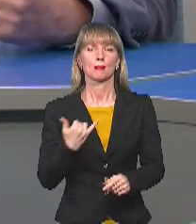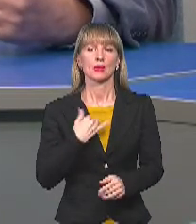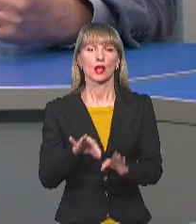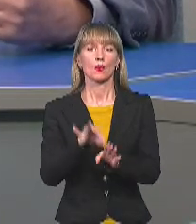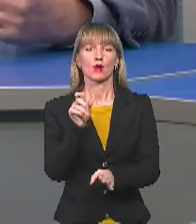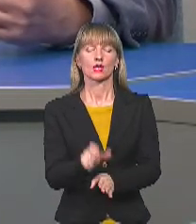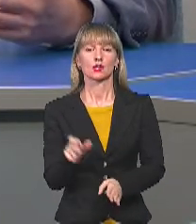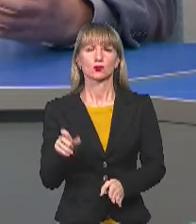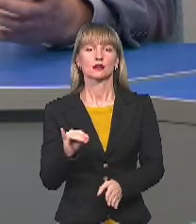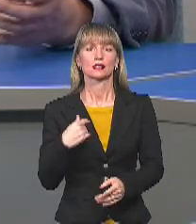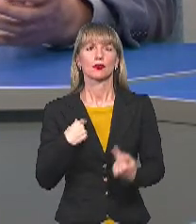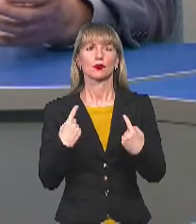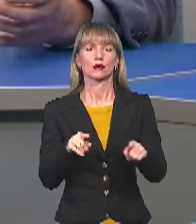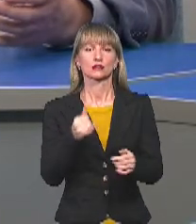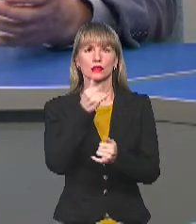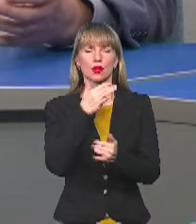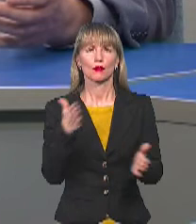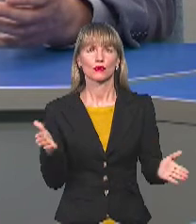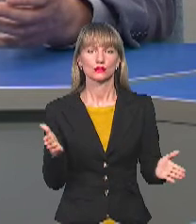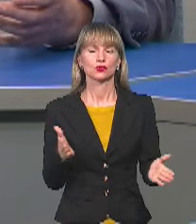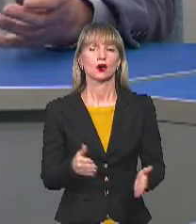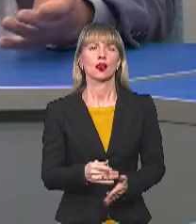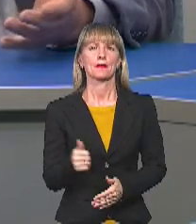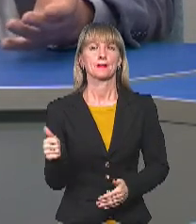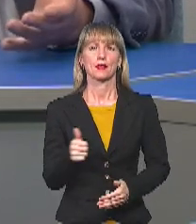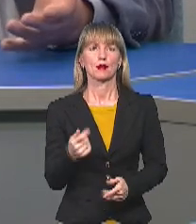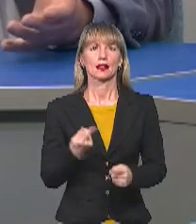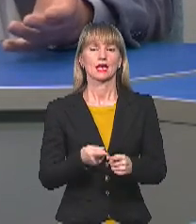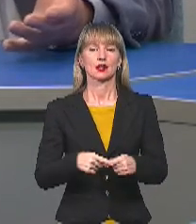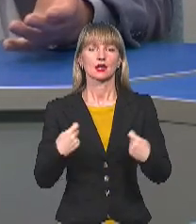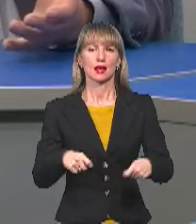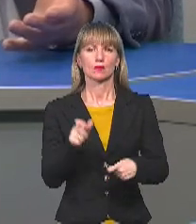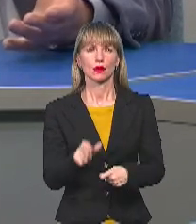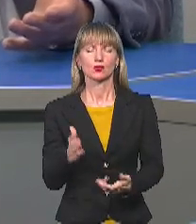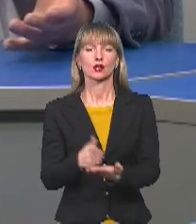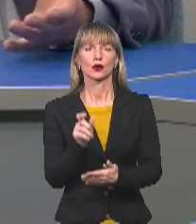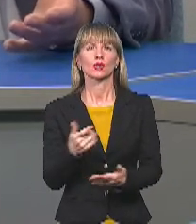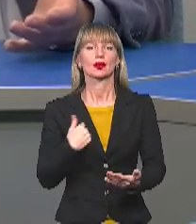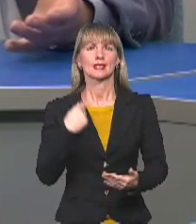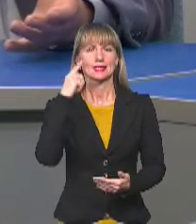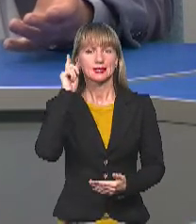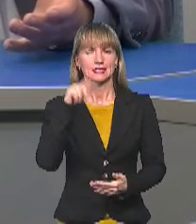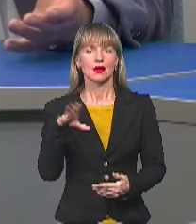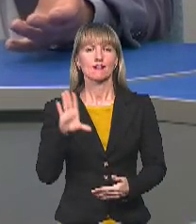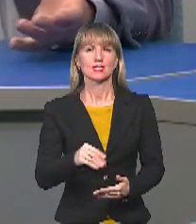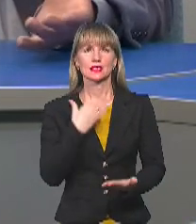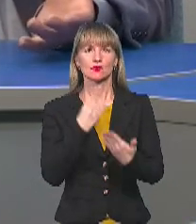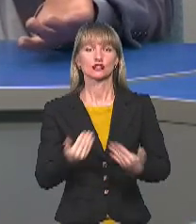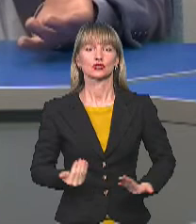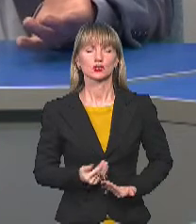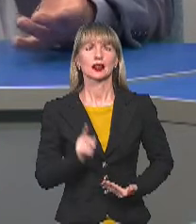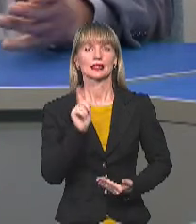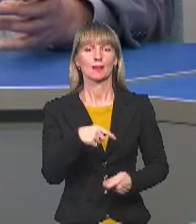обрали люди, і я по-іншому не можу. По-перше, на цьому ярмарку є люди, яких я знаю все своє життя, і вони